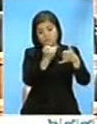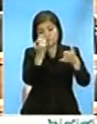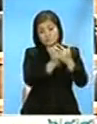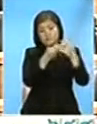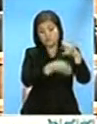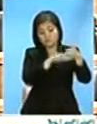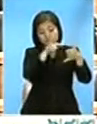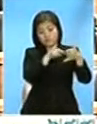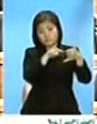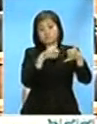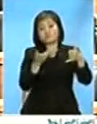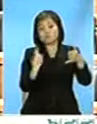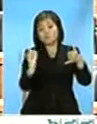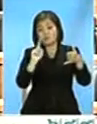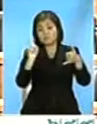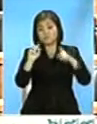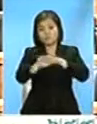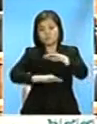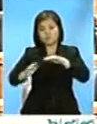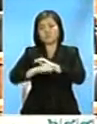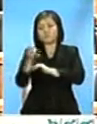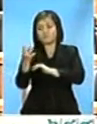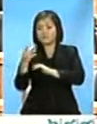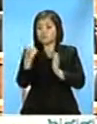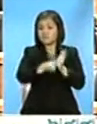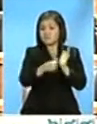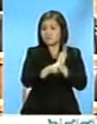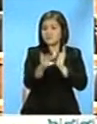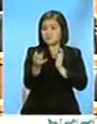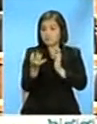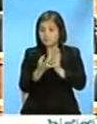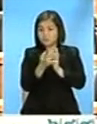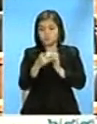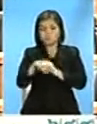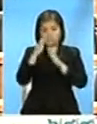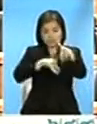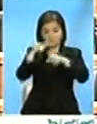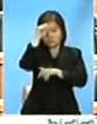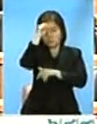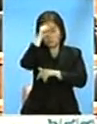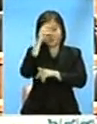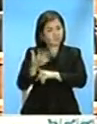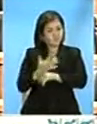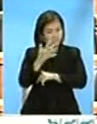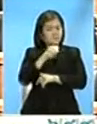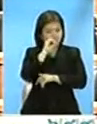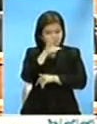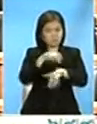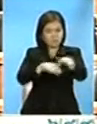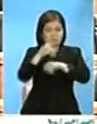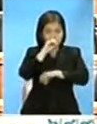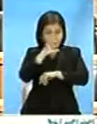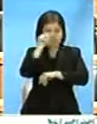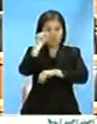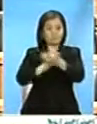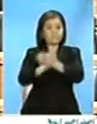ครับขอให้เอาหลักฐานไม่ต้องบอกมีใบเสร็จนะประชาชนขนาดนี้ไม่โง่นะฮะเขาสามารถที่จะบอกได้ว่าความ